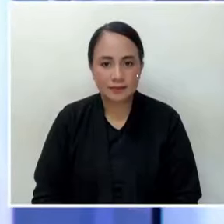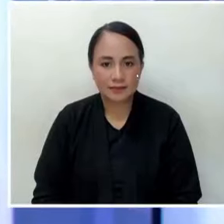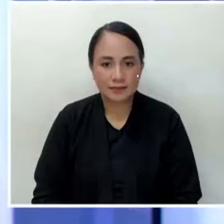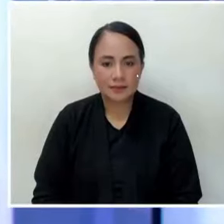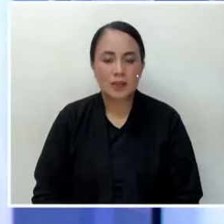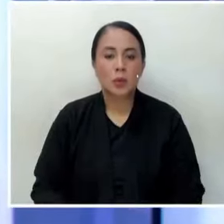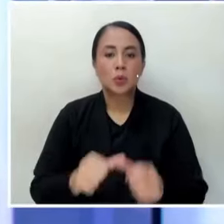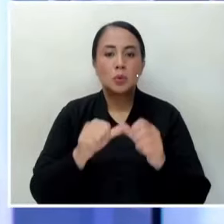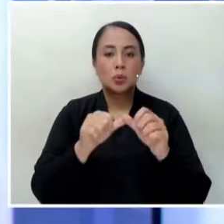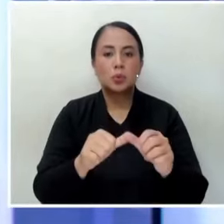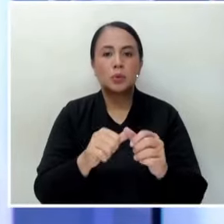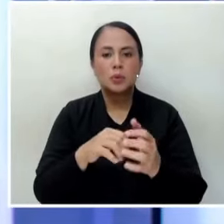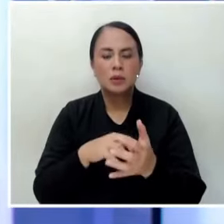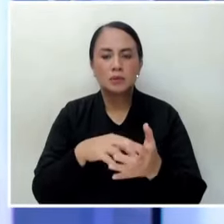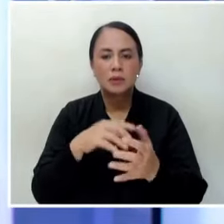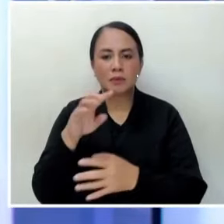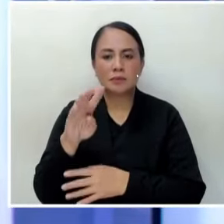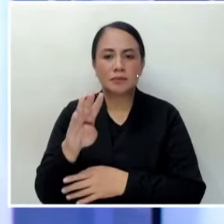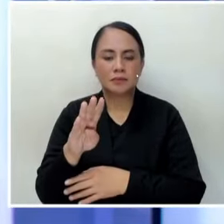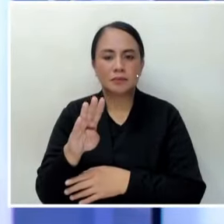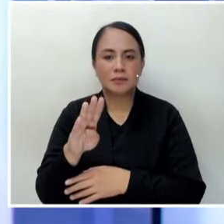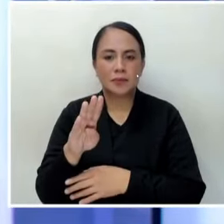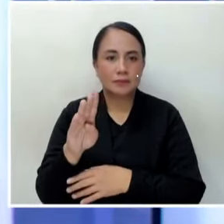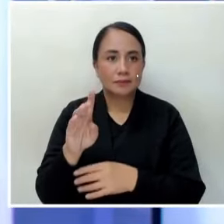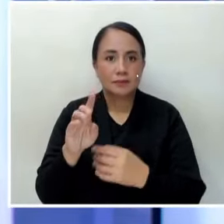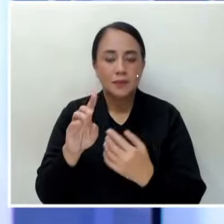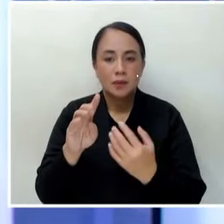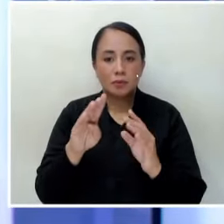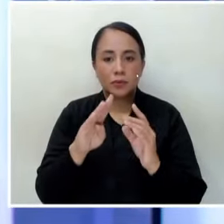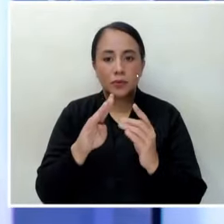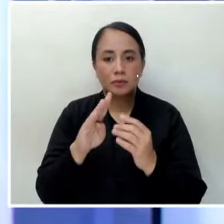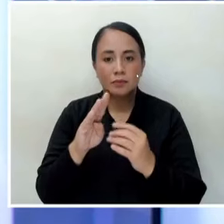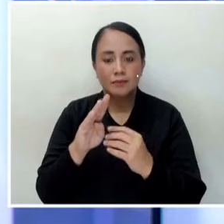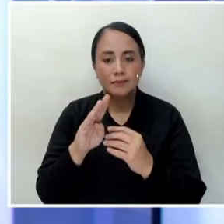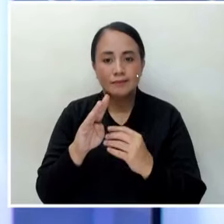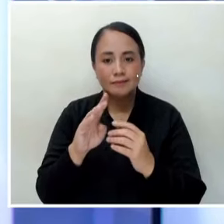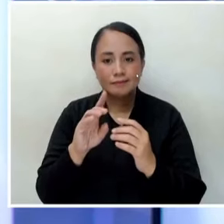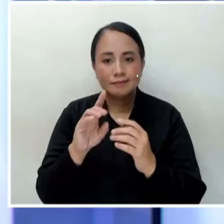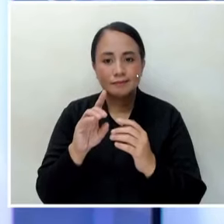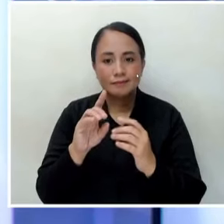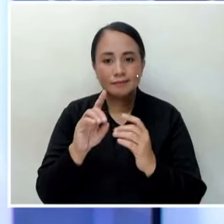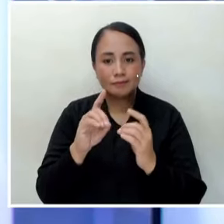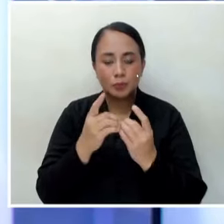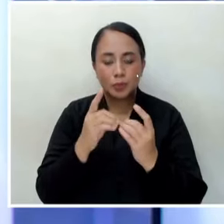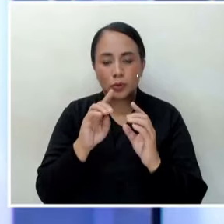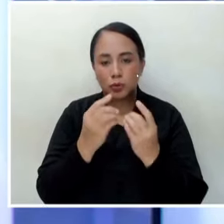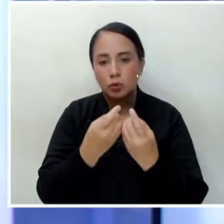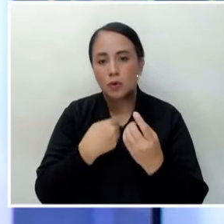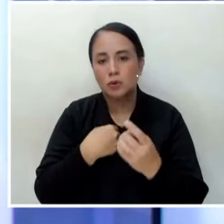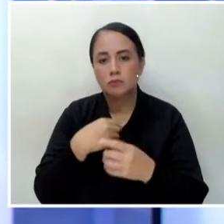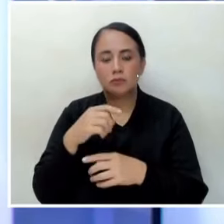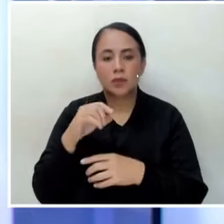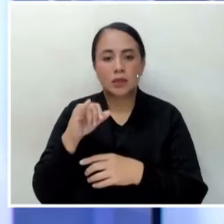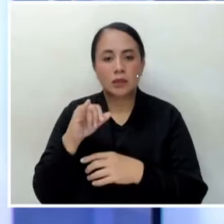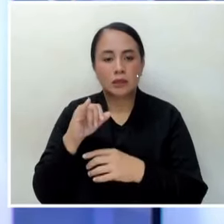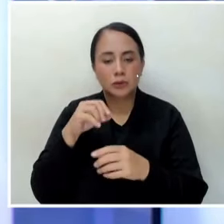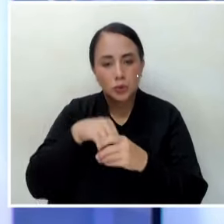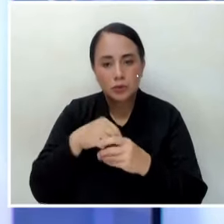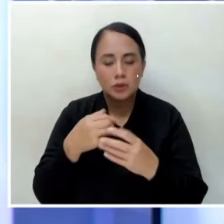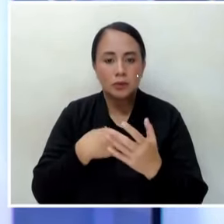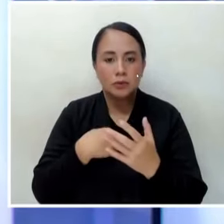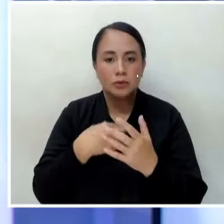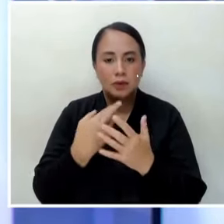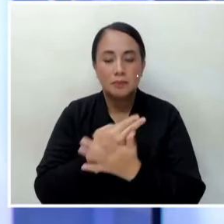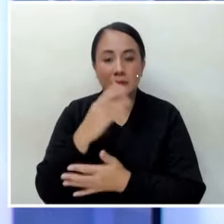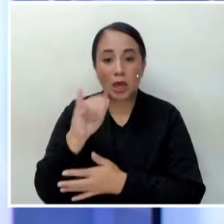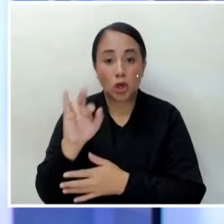Patuloy na inaaral ng Bureau of Internal Revenue ang mga posibleng paglabag sa batas ni dating Bamban Mayor Alice Guo. Sa